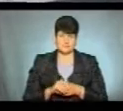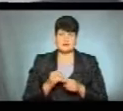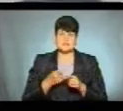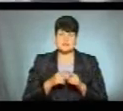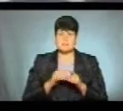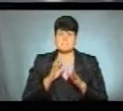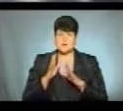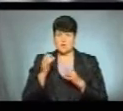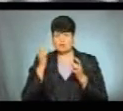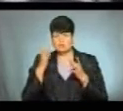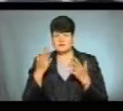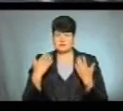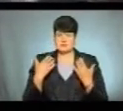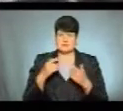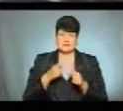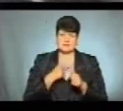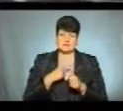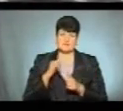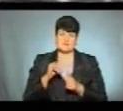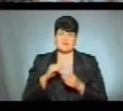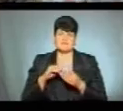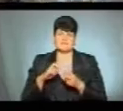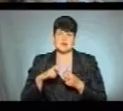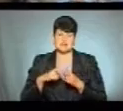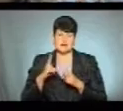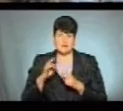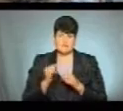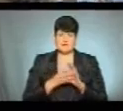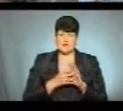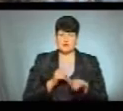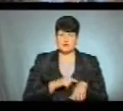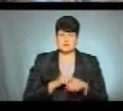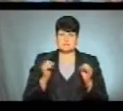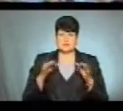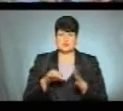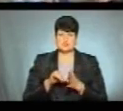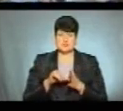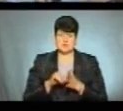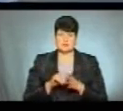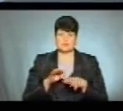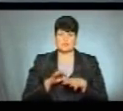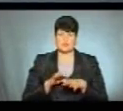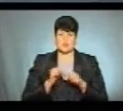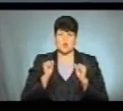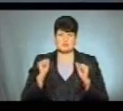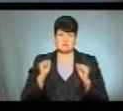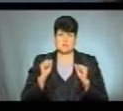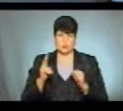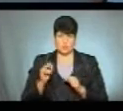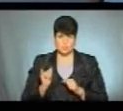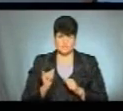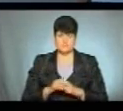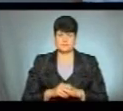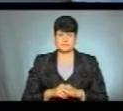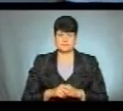парк культури і відпочинку імені Івана Франка. О 9-й годині збираються учасники забігу і проводять розминку. Право,